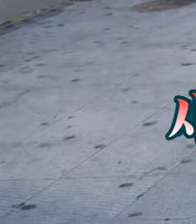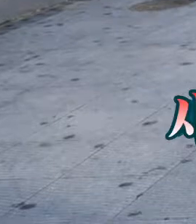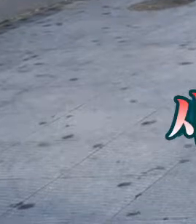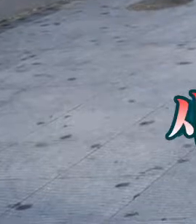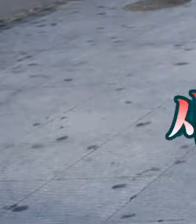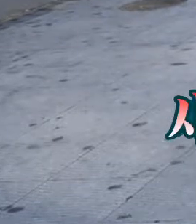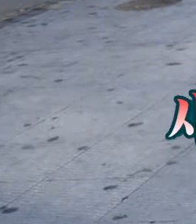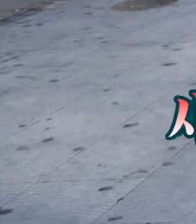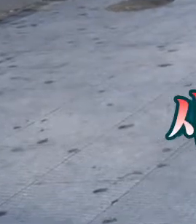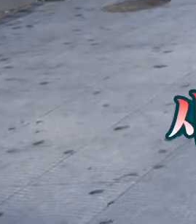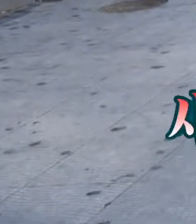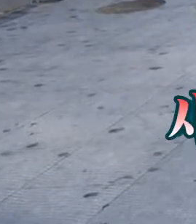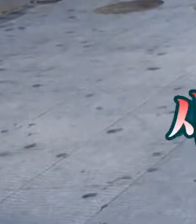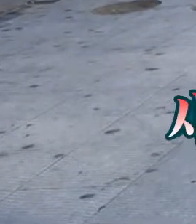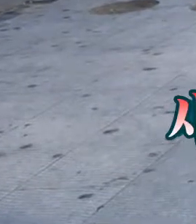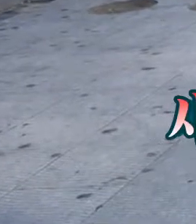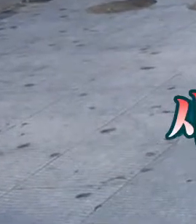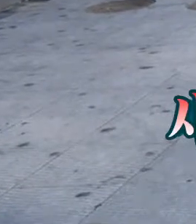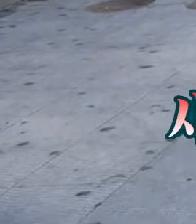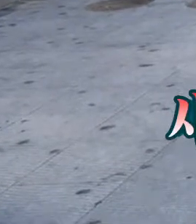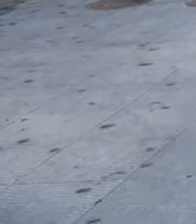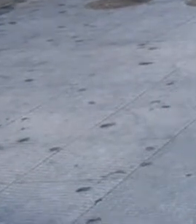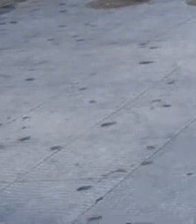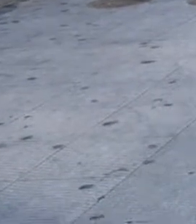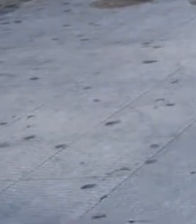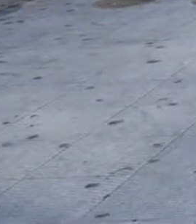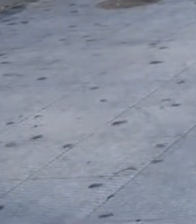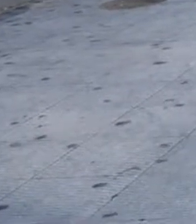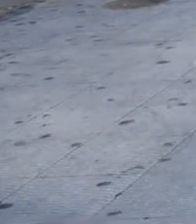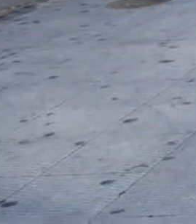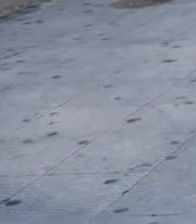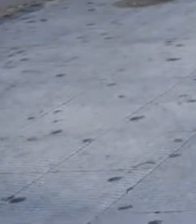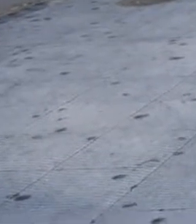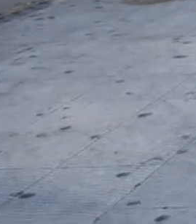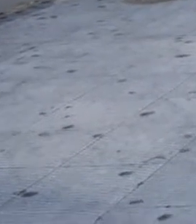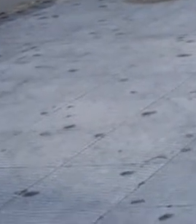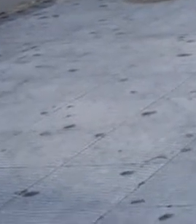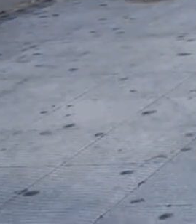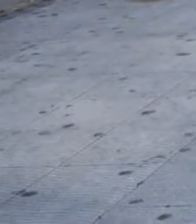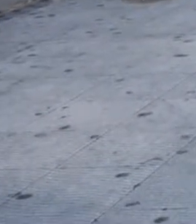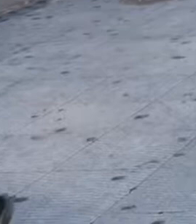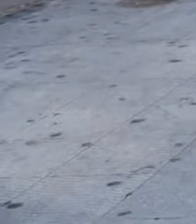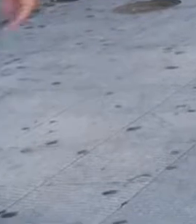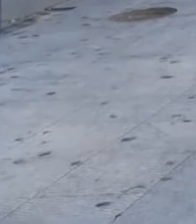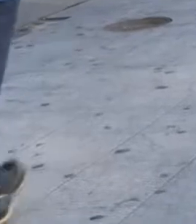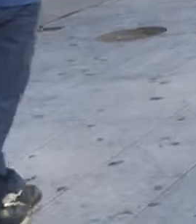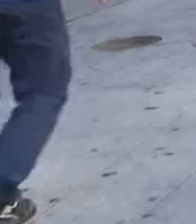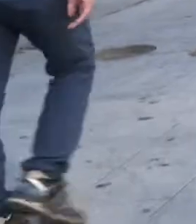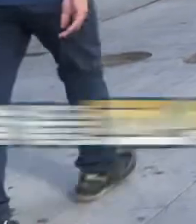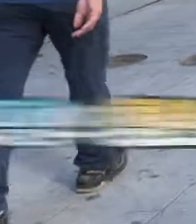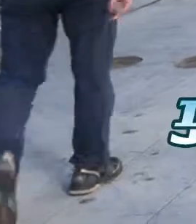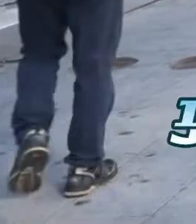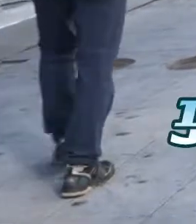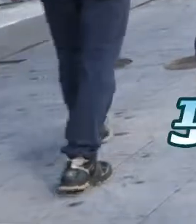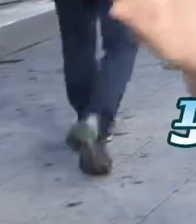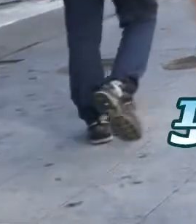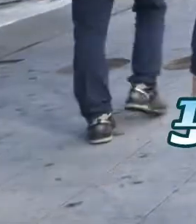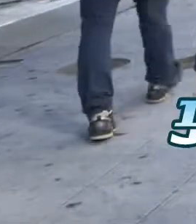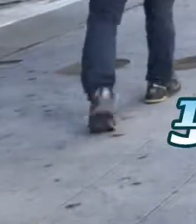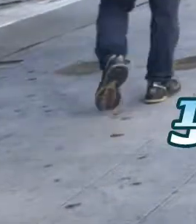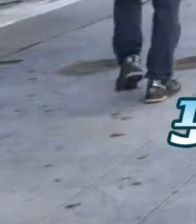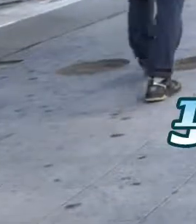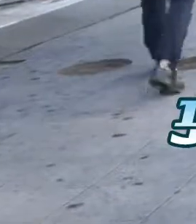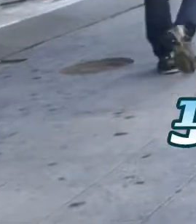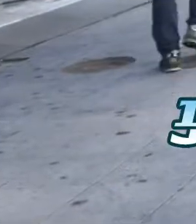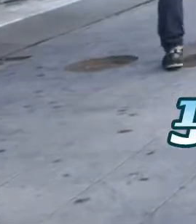겪다 보니 이러한 신조어가 등장한 것 같습니다. 하지만 뜻이 있는 곳에 길이 있다 이런 말이 있잖아요. 이 포항의 청년